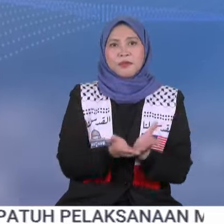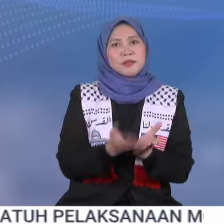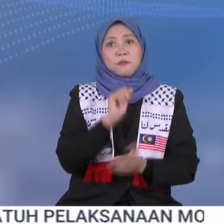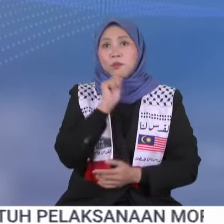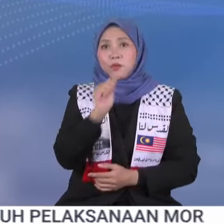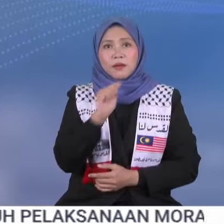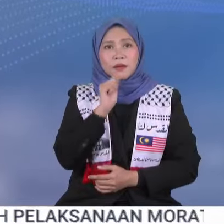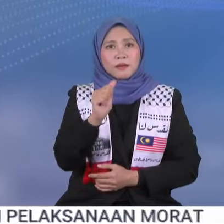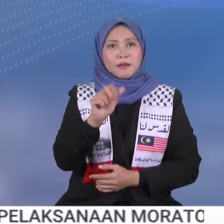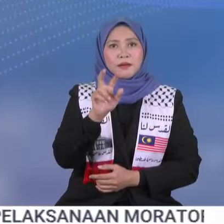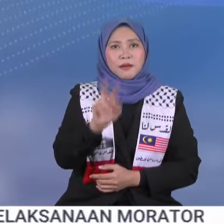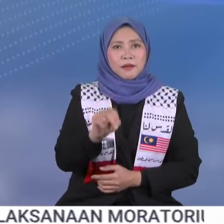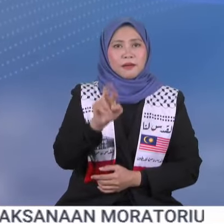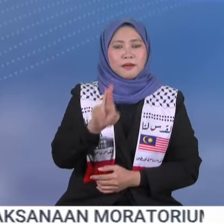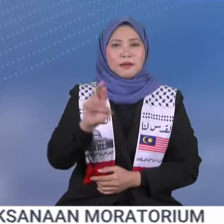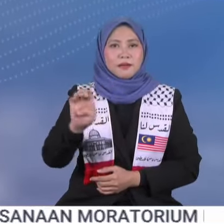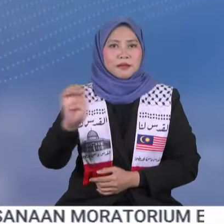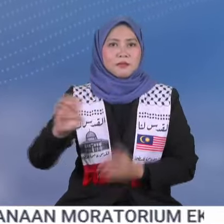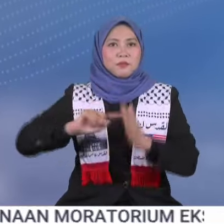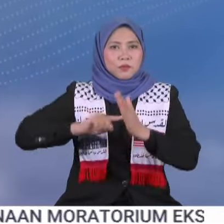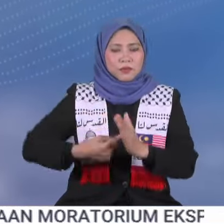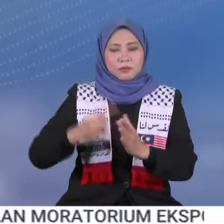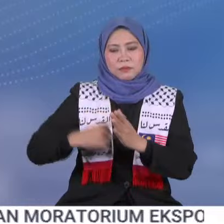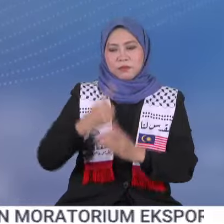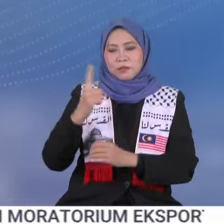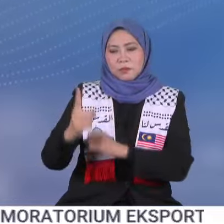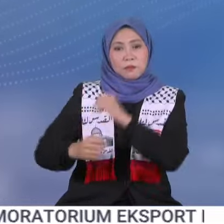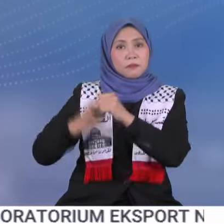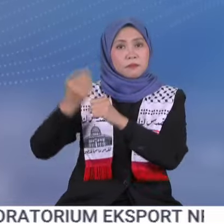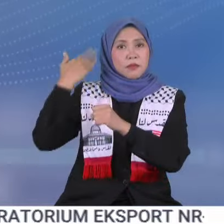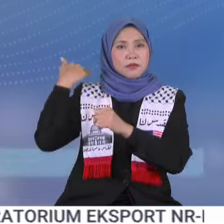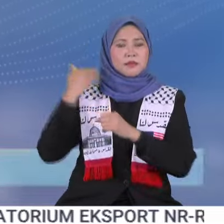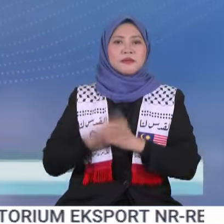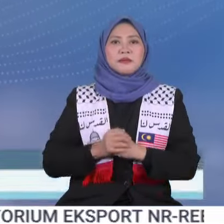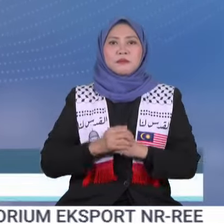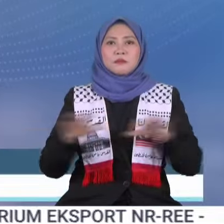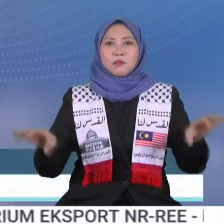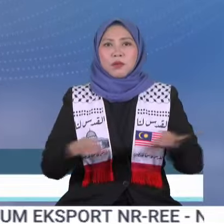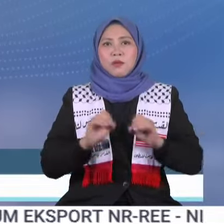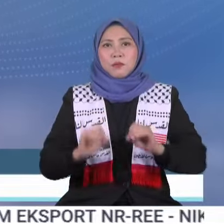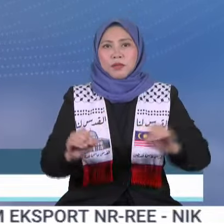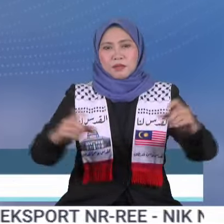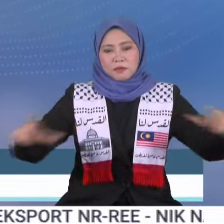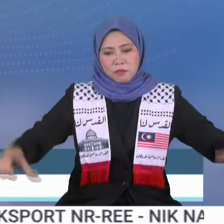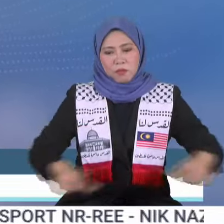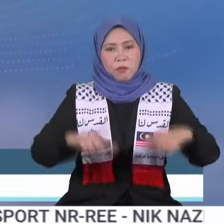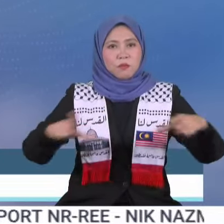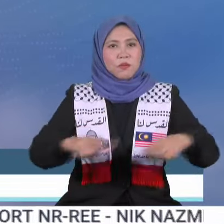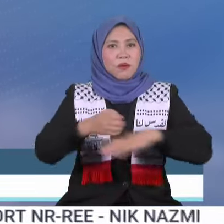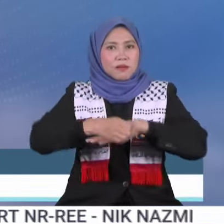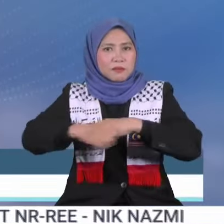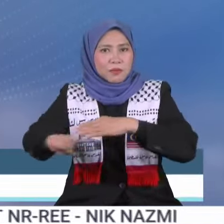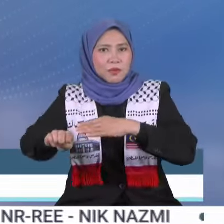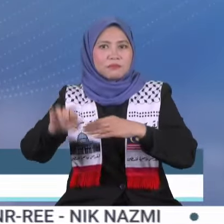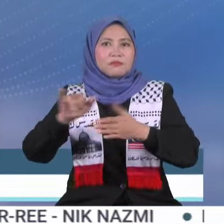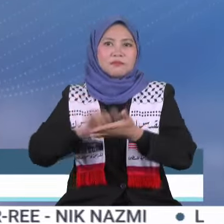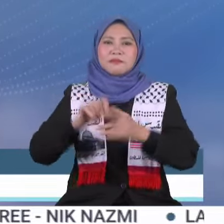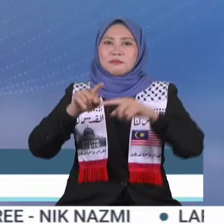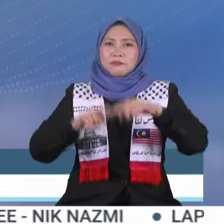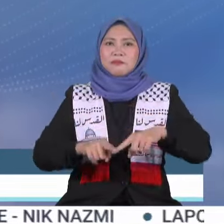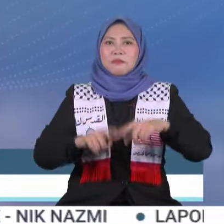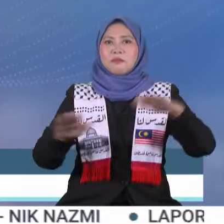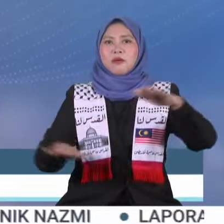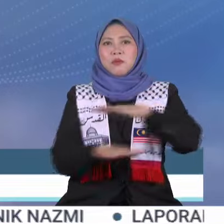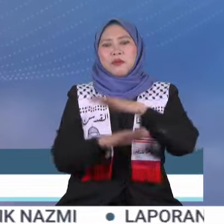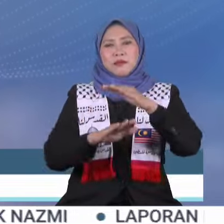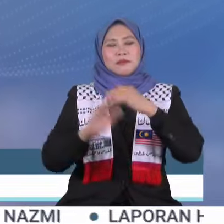nrree yang dikuatkuasakan Januari lepas ini kerana pelaksanaan operasi perlombongan pengeksportannya terletak di bawah bidang